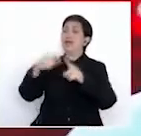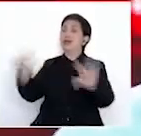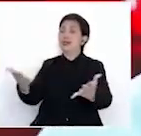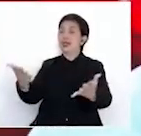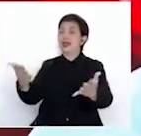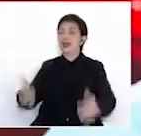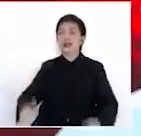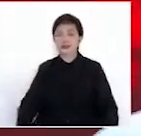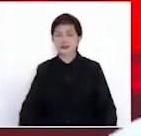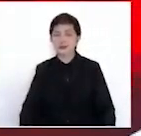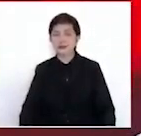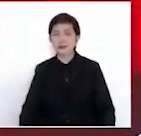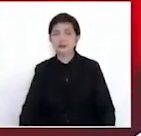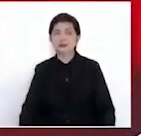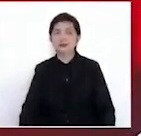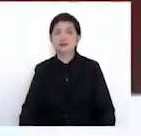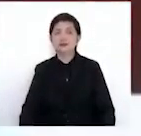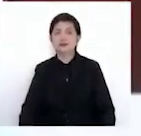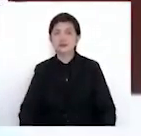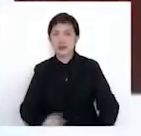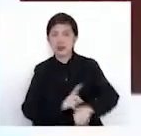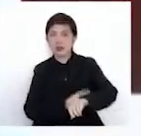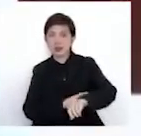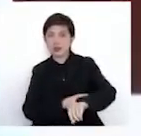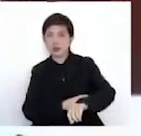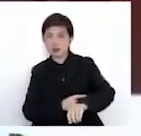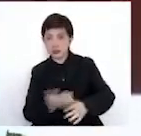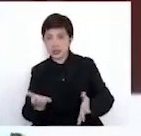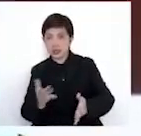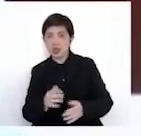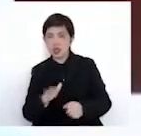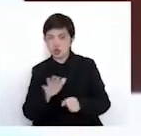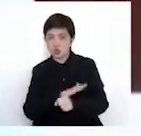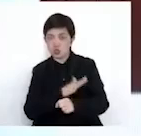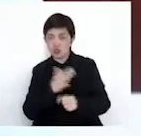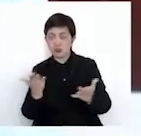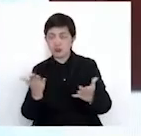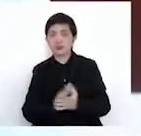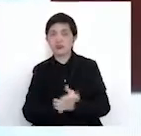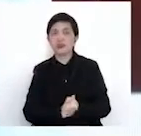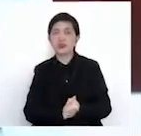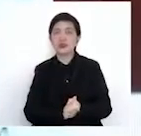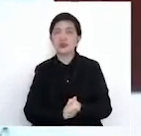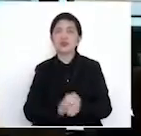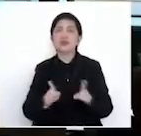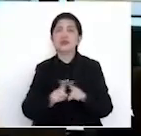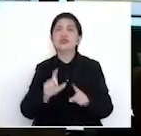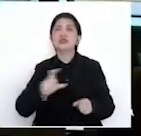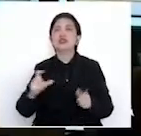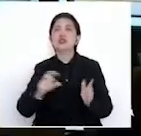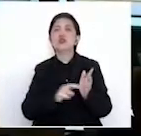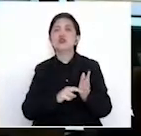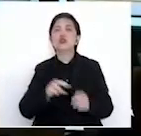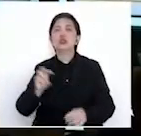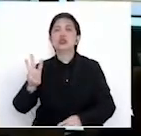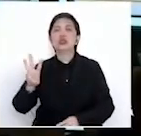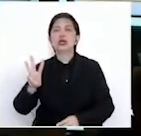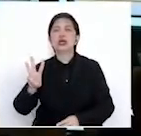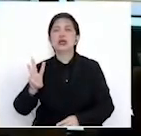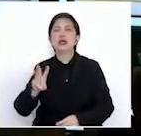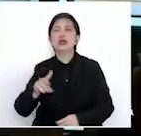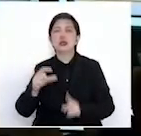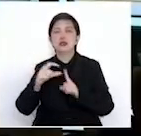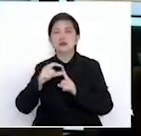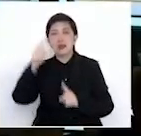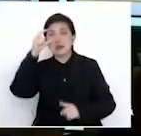terima kasih Masih ada sisa waktu cukup cukup sudah cukup baik kami persilakan Pasangan calon nomor bapak Pramono Anung dan bapak ranarno untuk